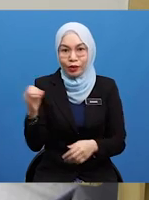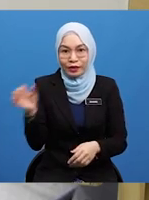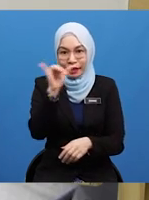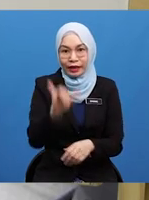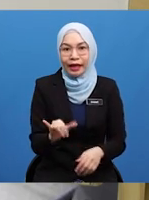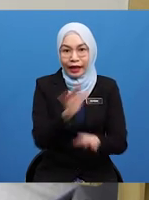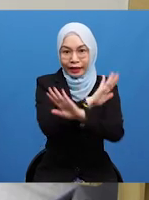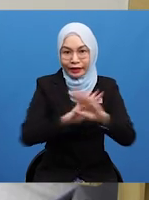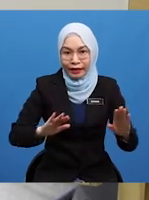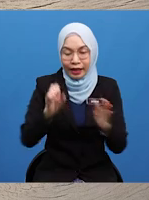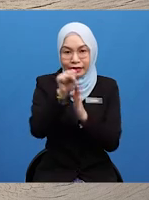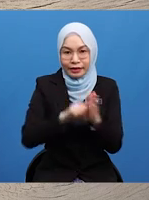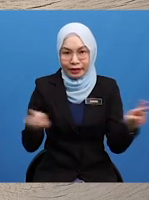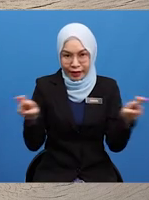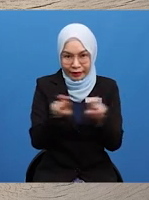tidak sekata.